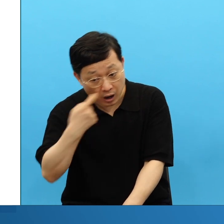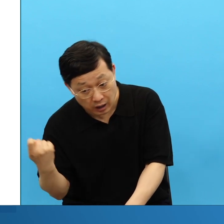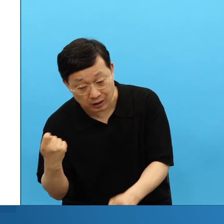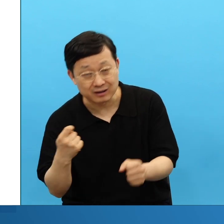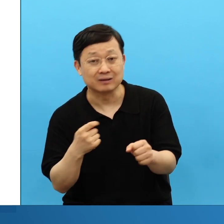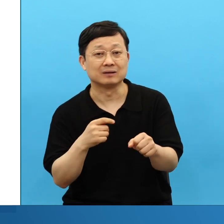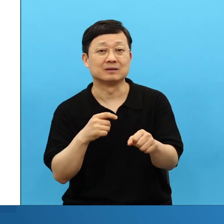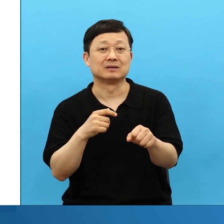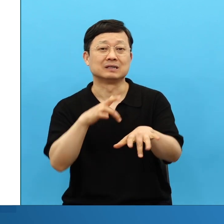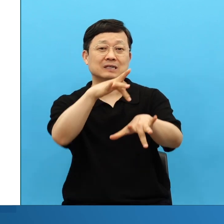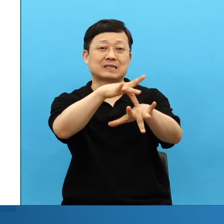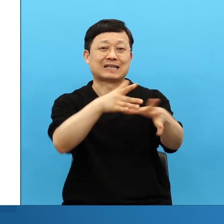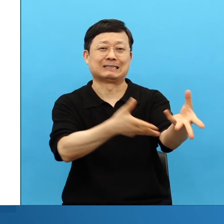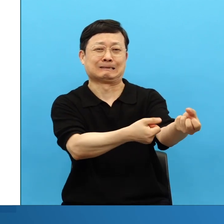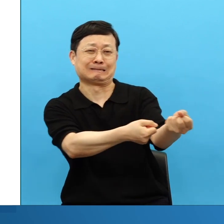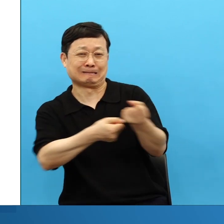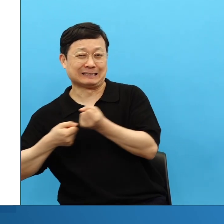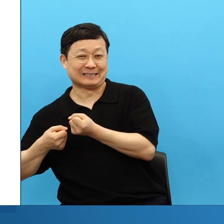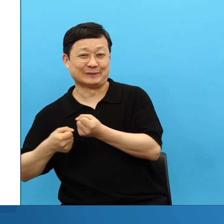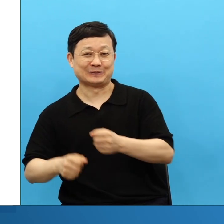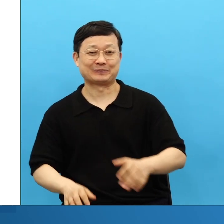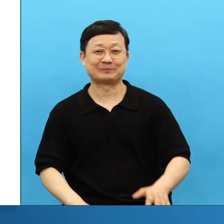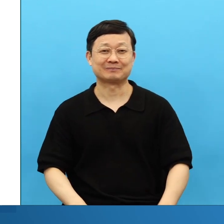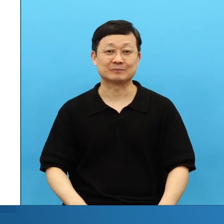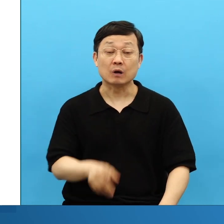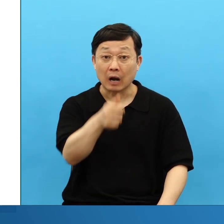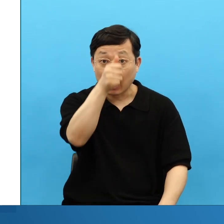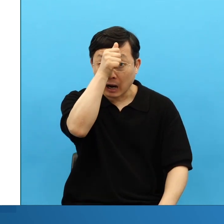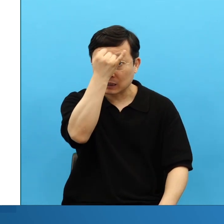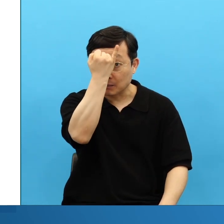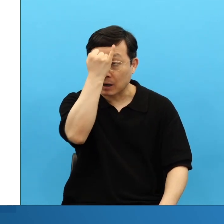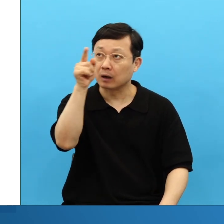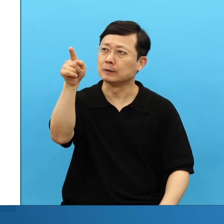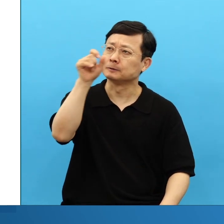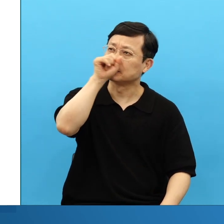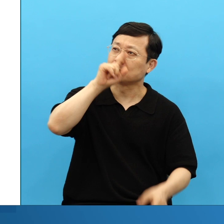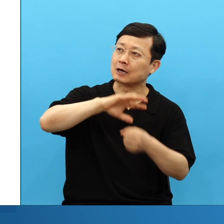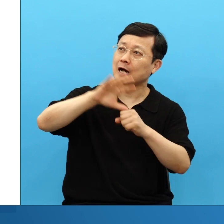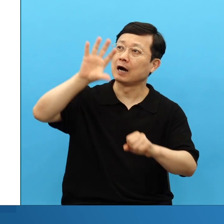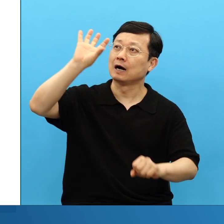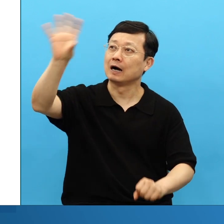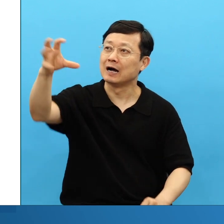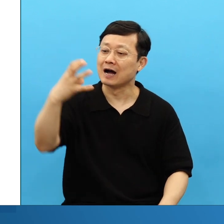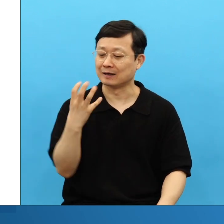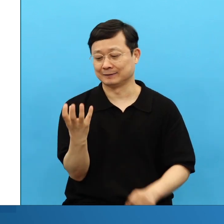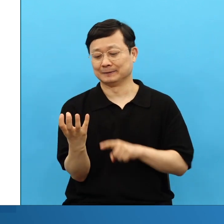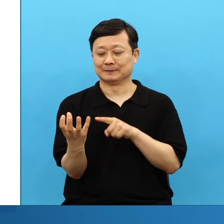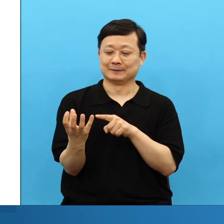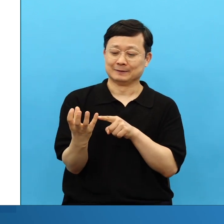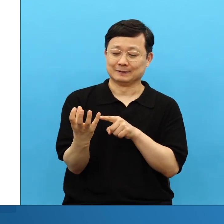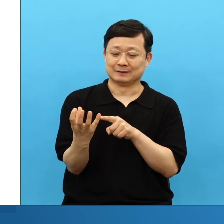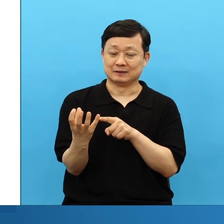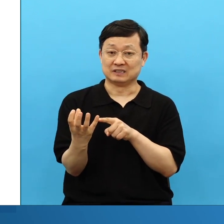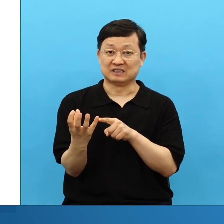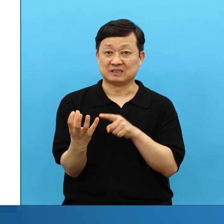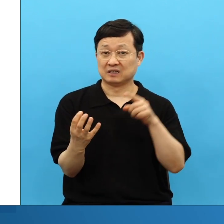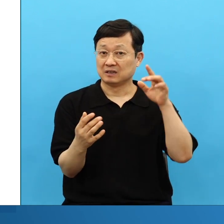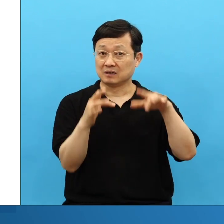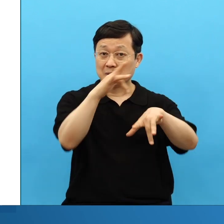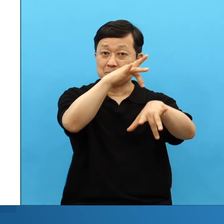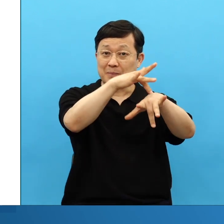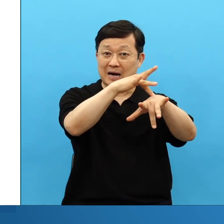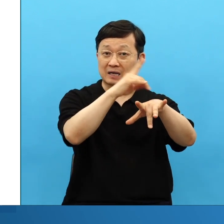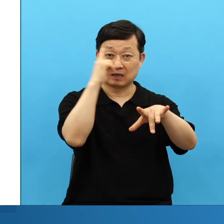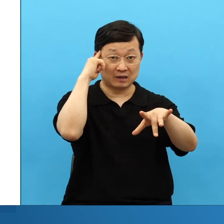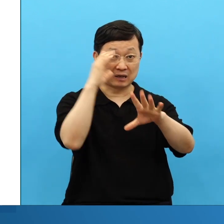이게 아담과 하와가 선악과를 따먹고 타락을 했다. 선악과를 먹기 전에 이미 마귀에게 잡힌 겁니다.